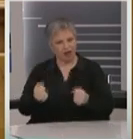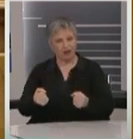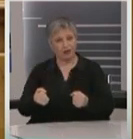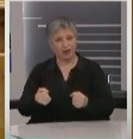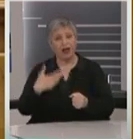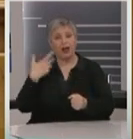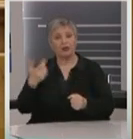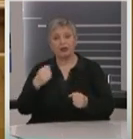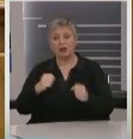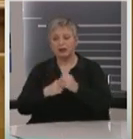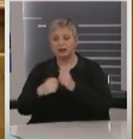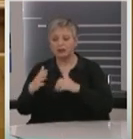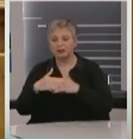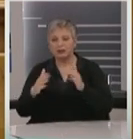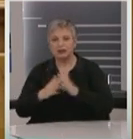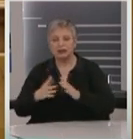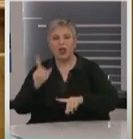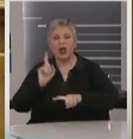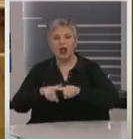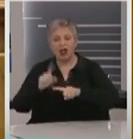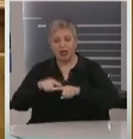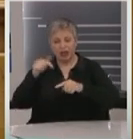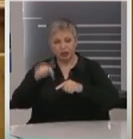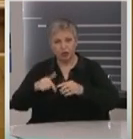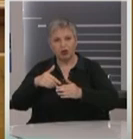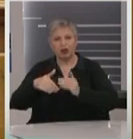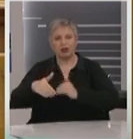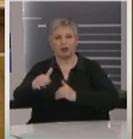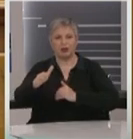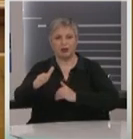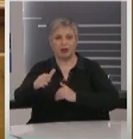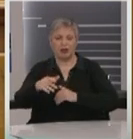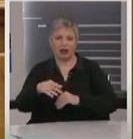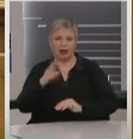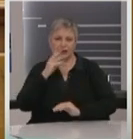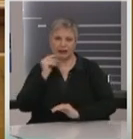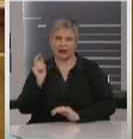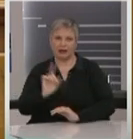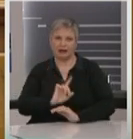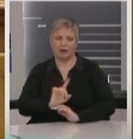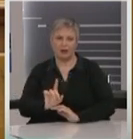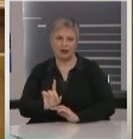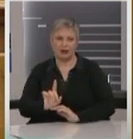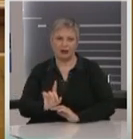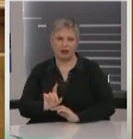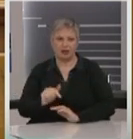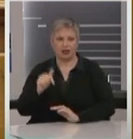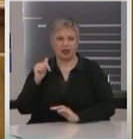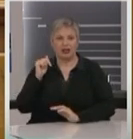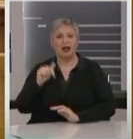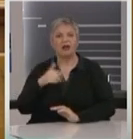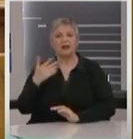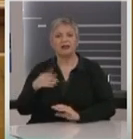την Ελλάδα που αξίζει στις σημερινές και στις επόμενες γενιές. Αλλά μην ξεχνάτε κάτι. Δεν θα γράψουμε τίποτα στην